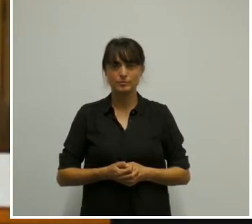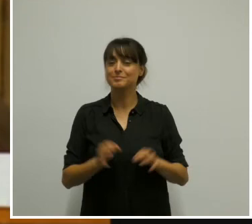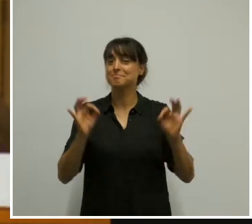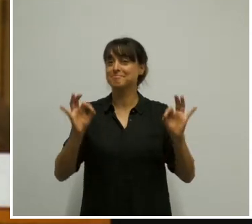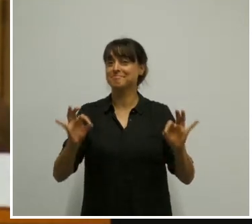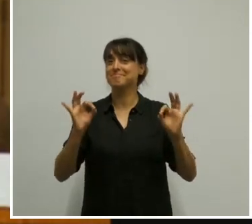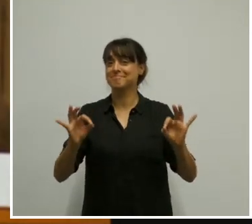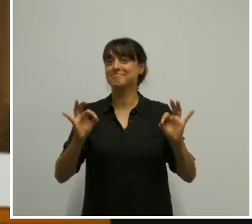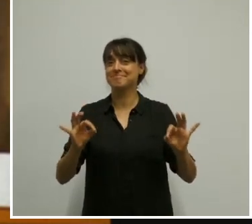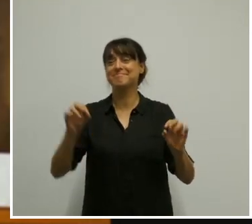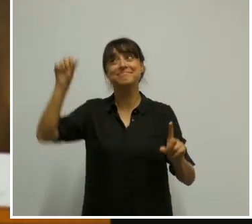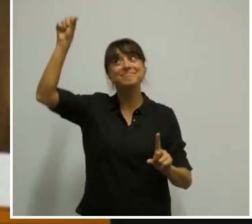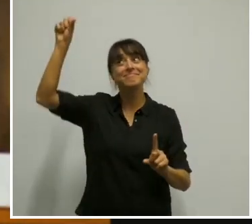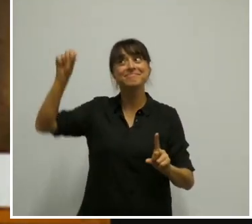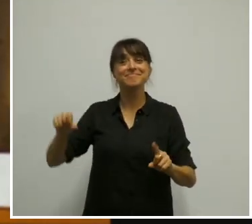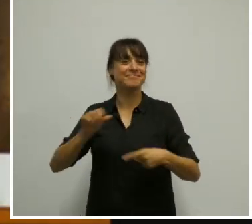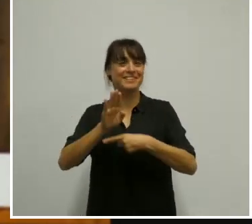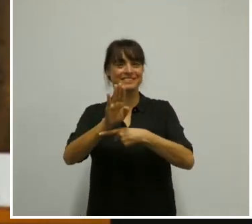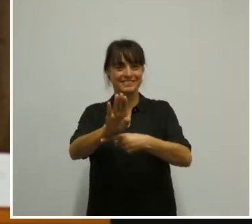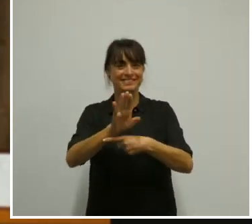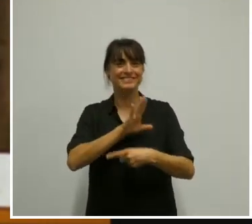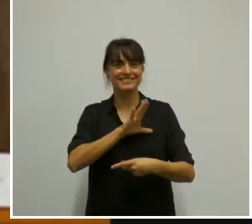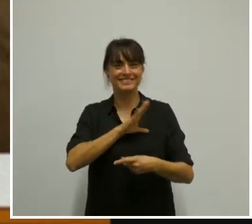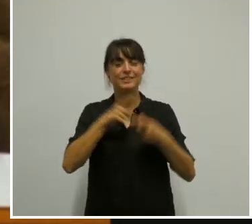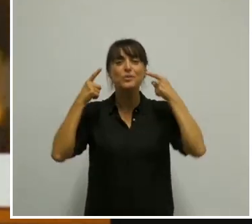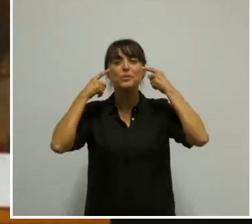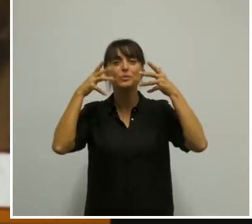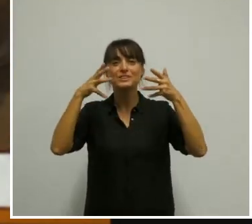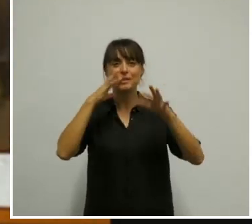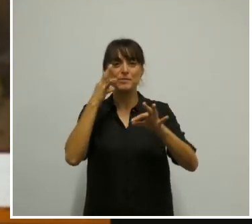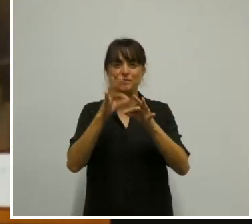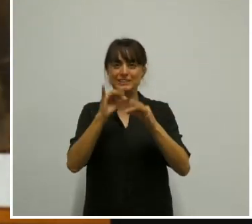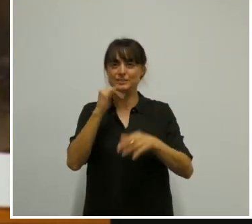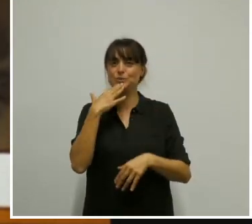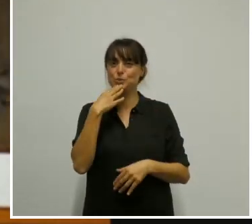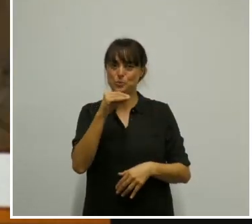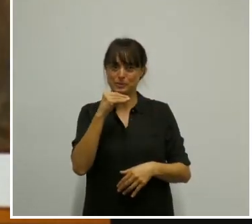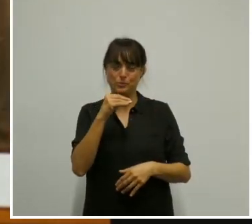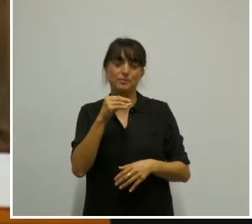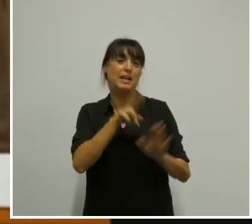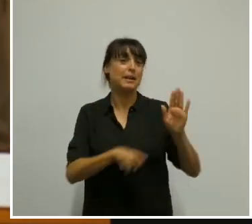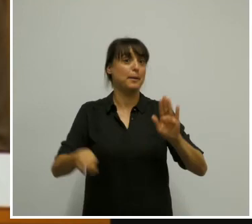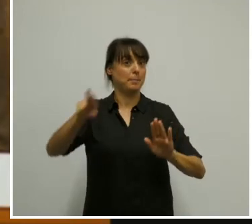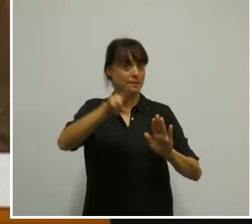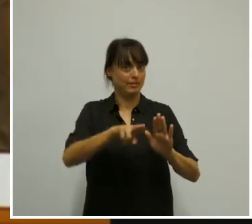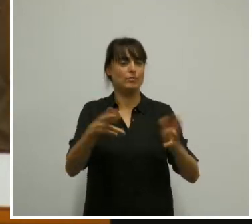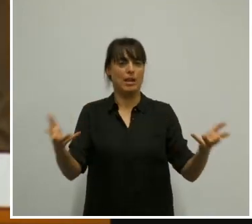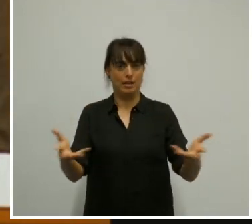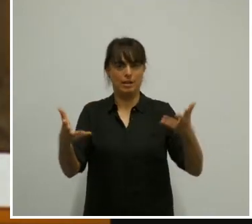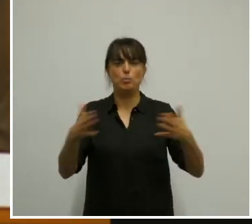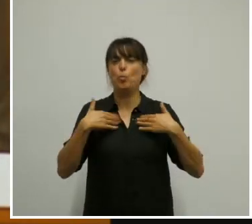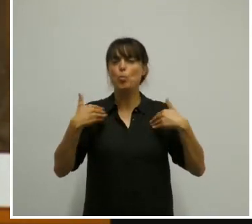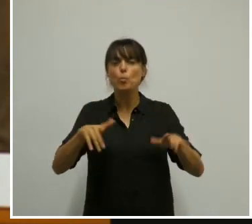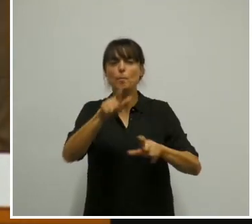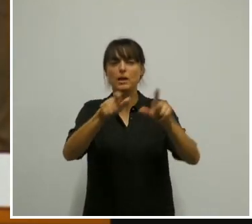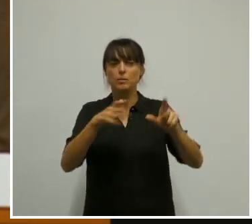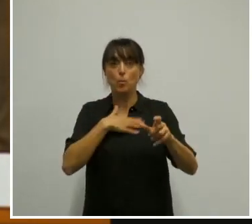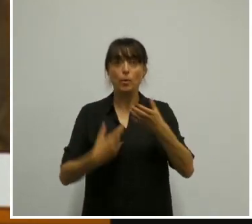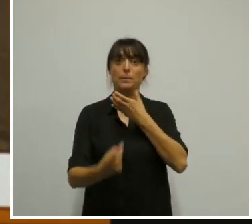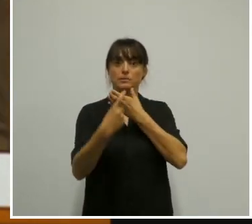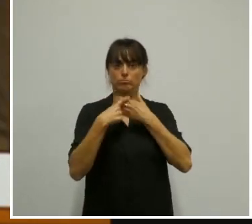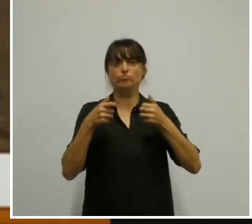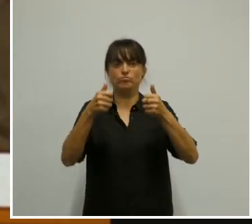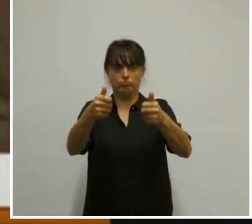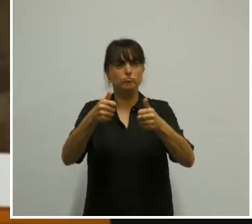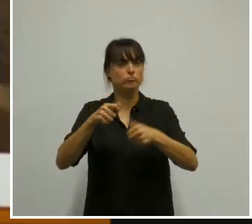Doncs això seria una mica la presentació del Consell. I com deia, doncs, animo a tothom que vulgui participar, encara es